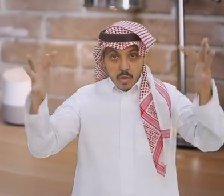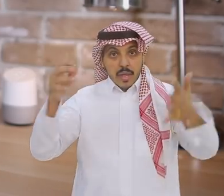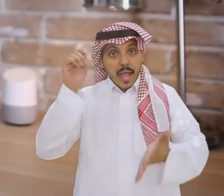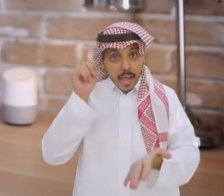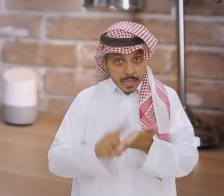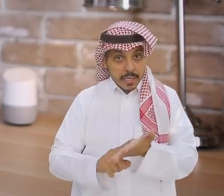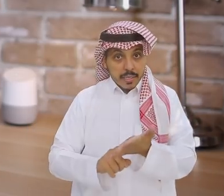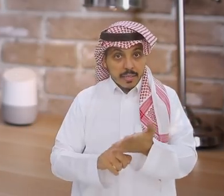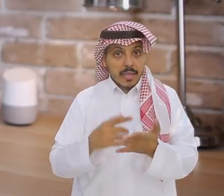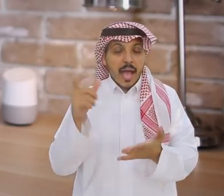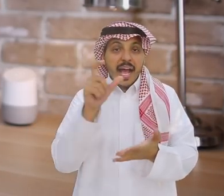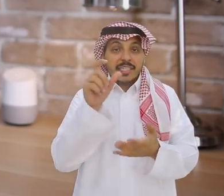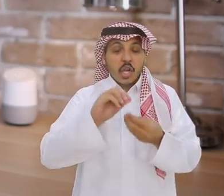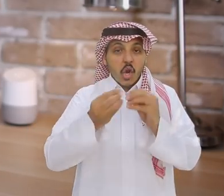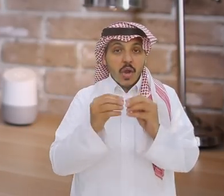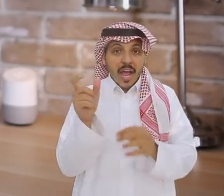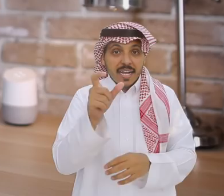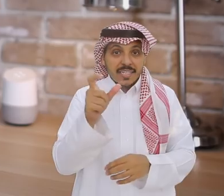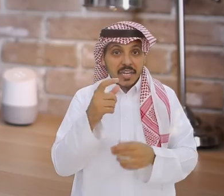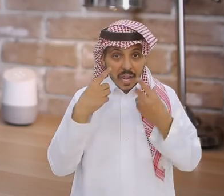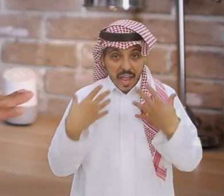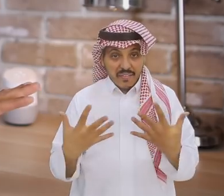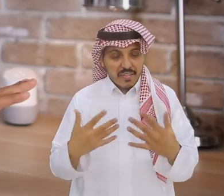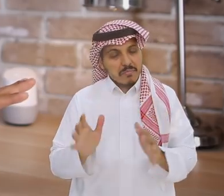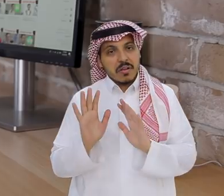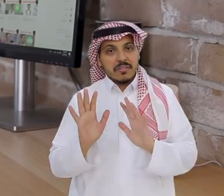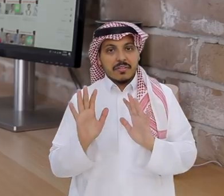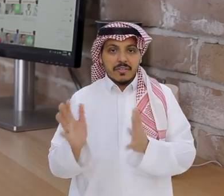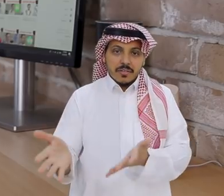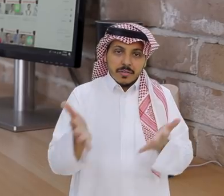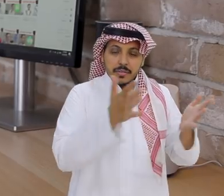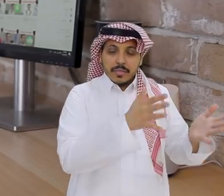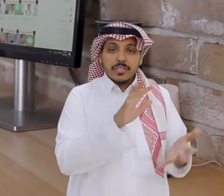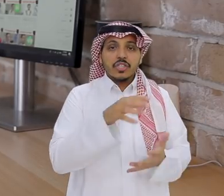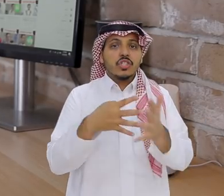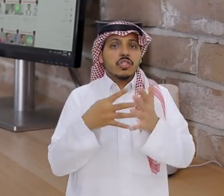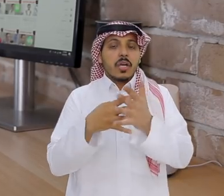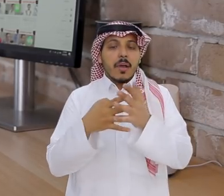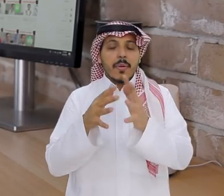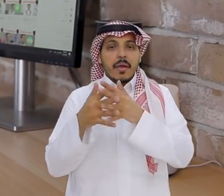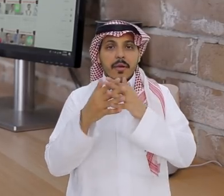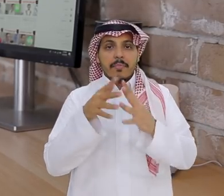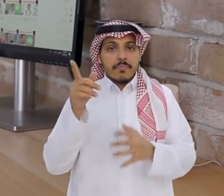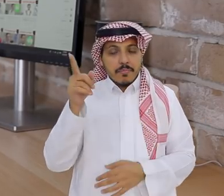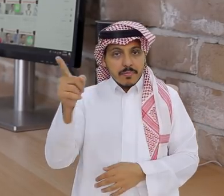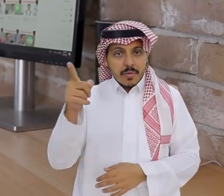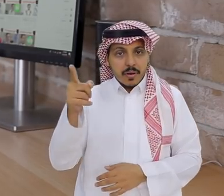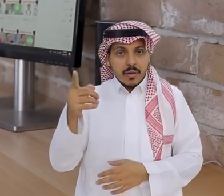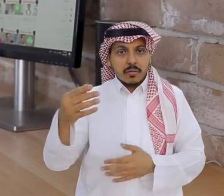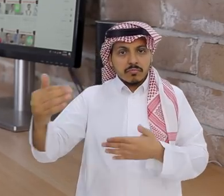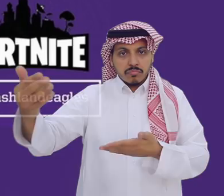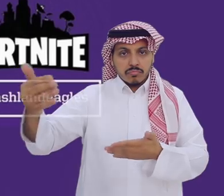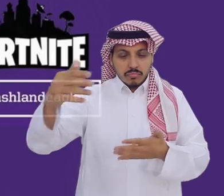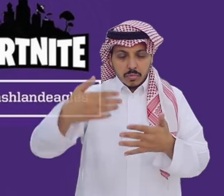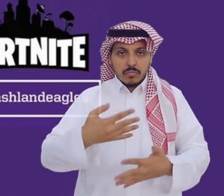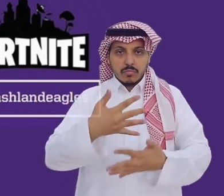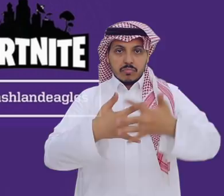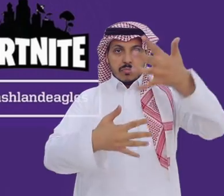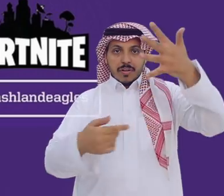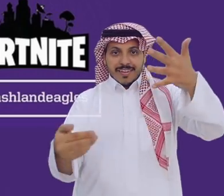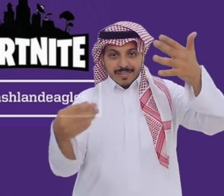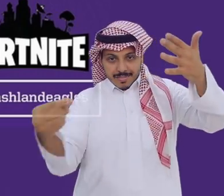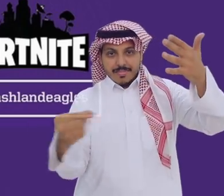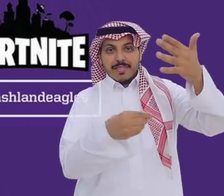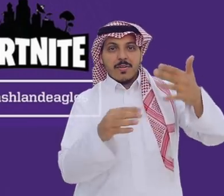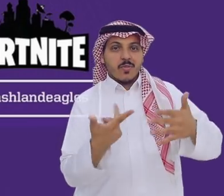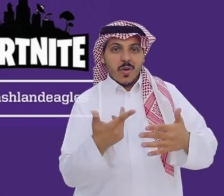النظرية بشكل كامل. التسويق قاعد يلعب دور مع كل الشركات. جامعة أشلاند في أمريكا يضيفوا فورتنايت على قائمة